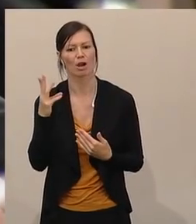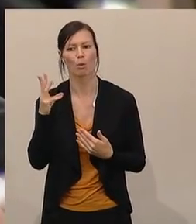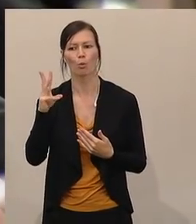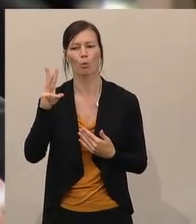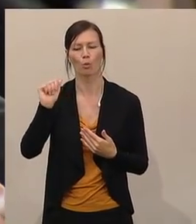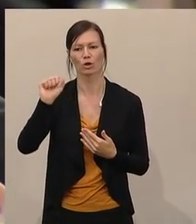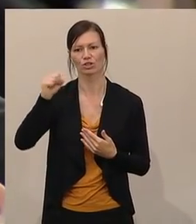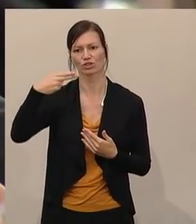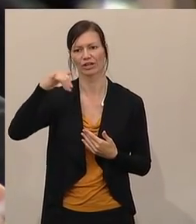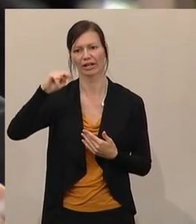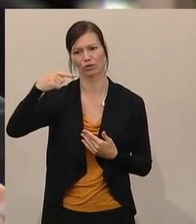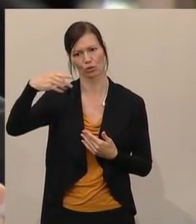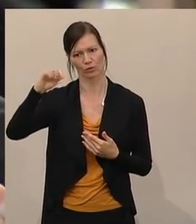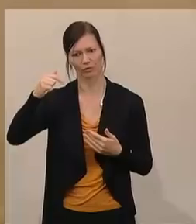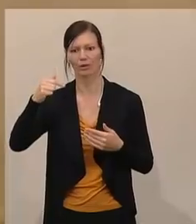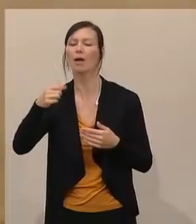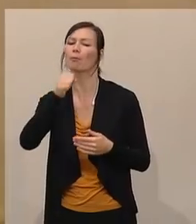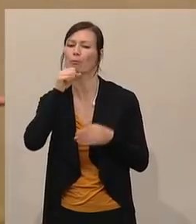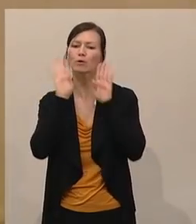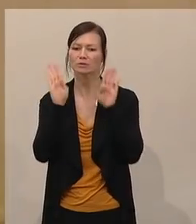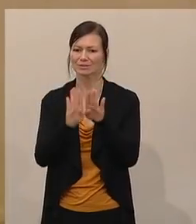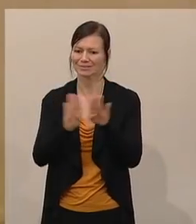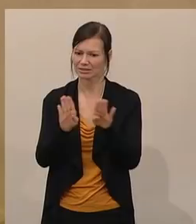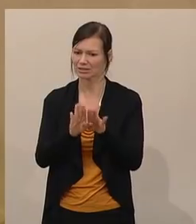gewisses Medium zu sein. Das sind